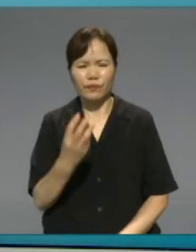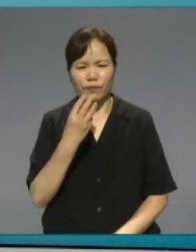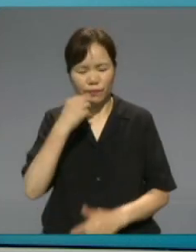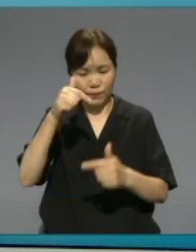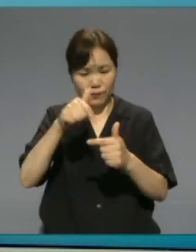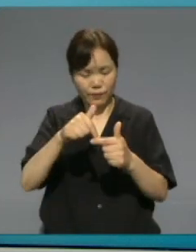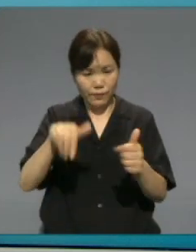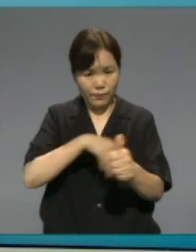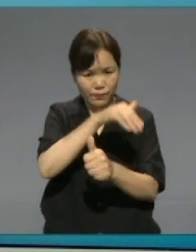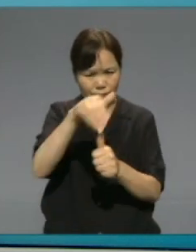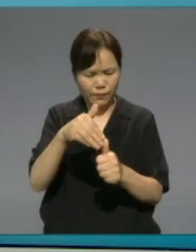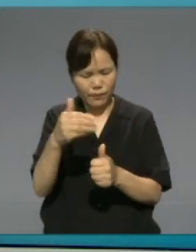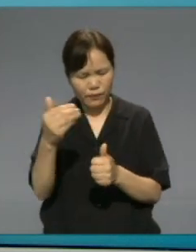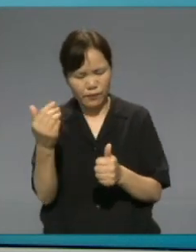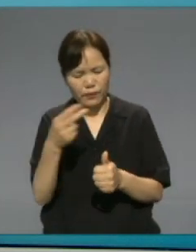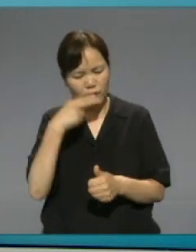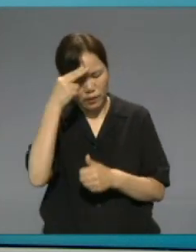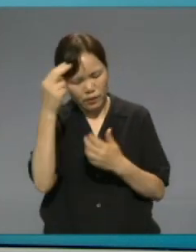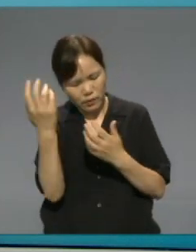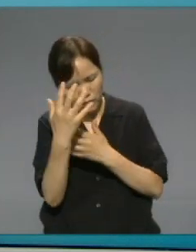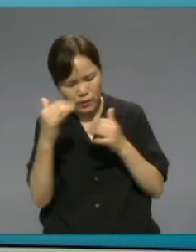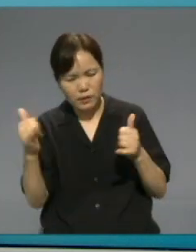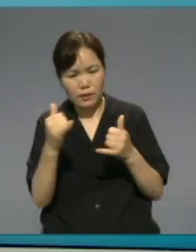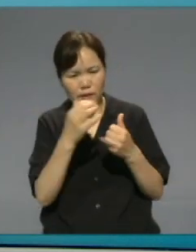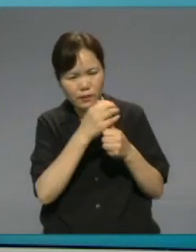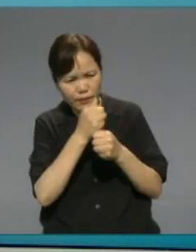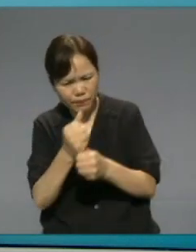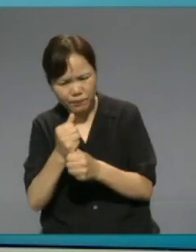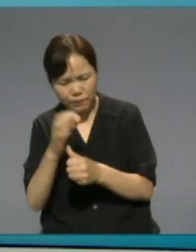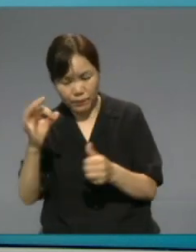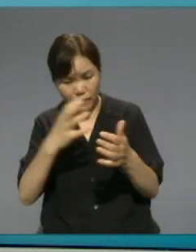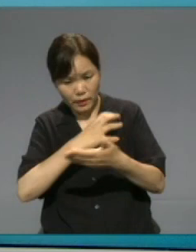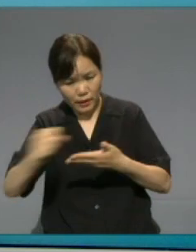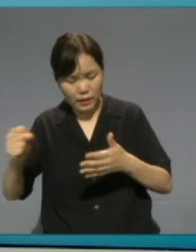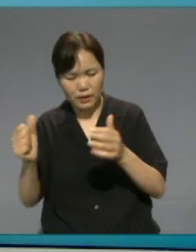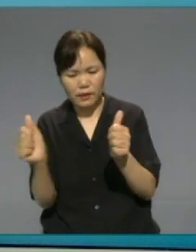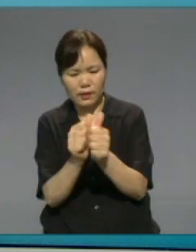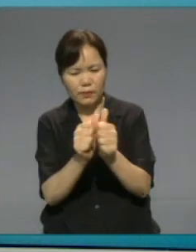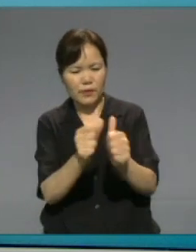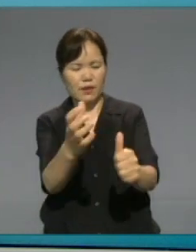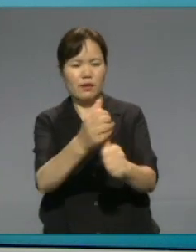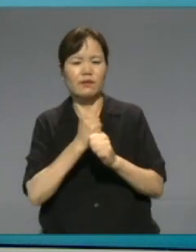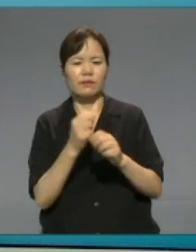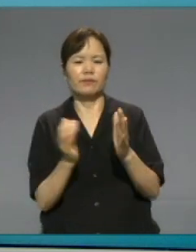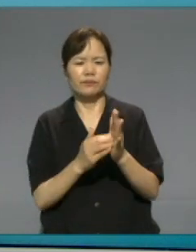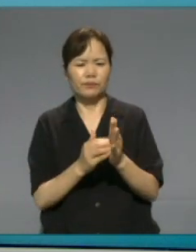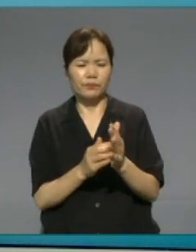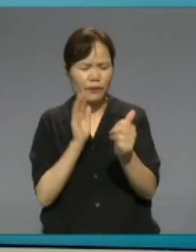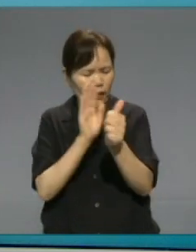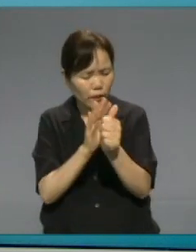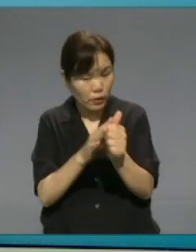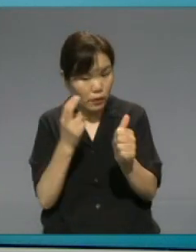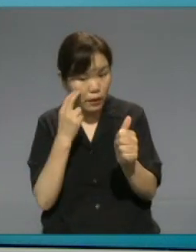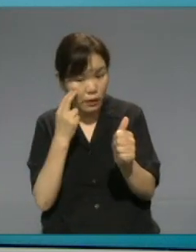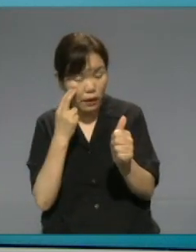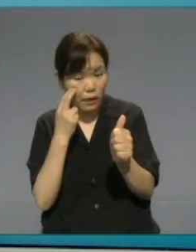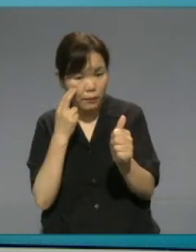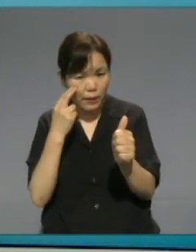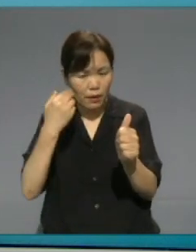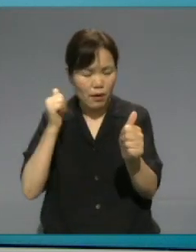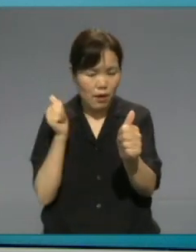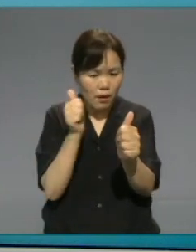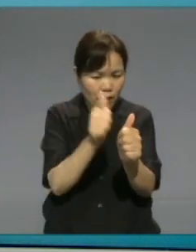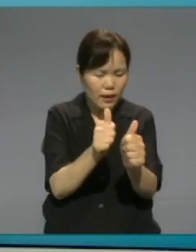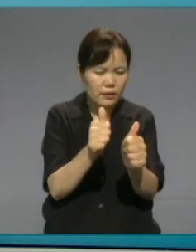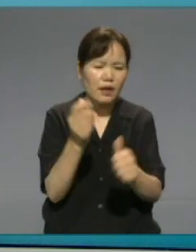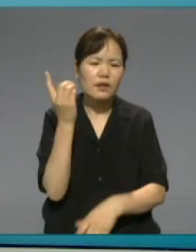서울 강남 일대에서 있더라 취객을 끌고가 금품을 갈취한 남성의 경찰에 붙잡혔습니다 부축해 도와주는 척하며 접근해